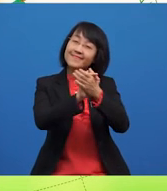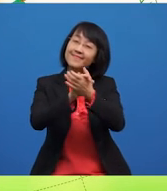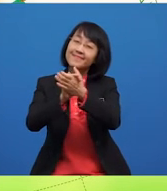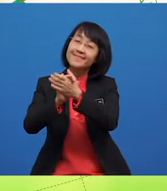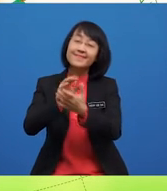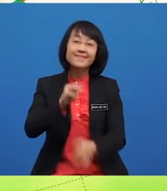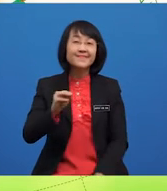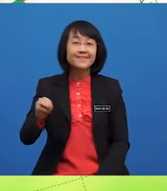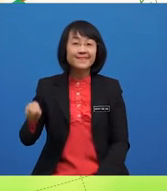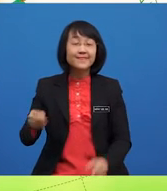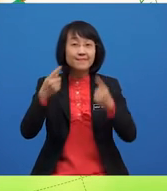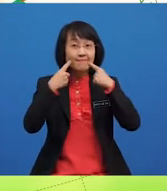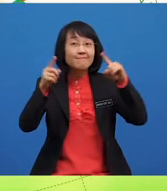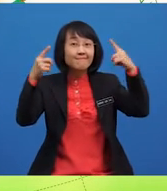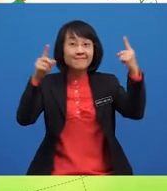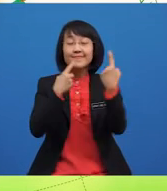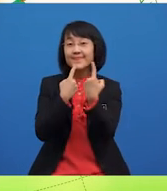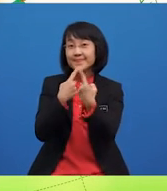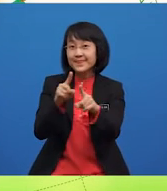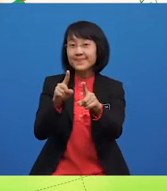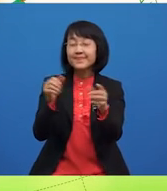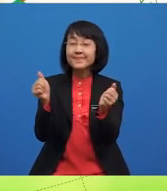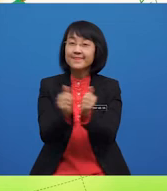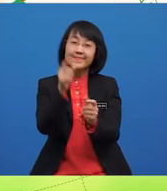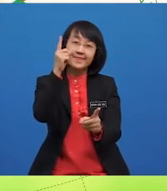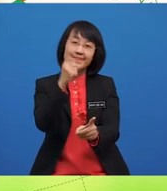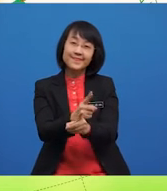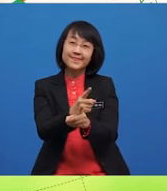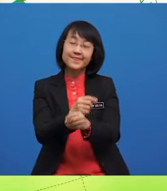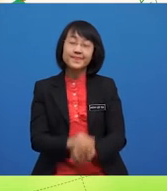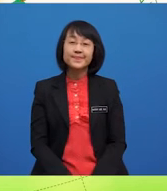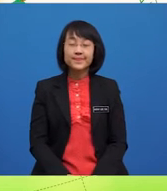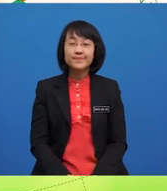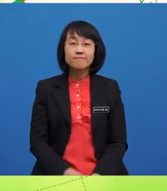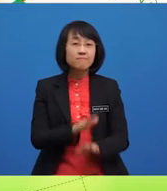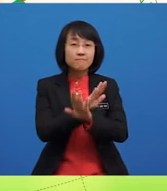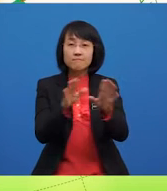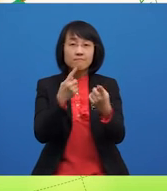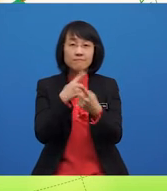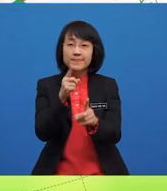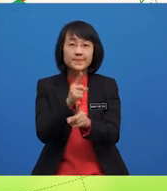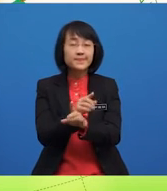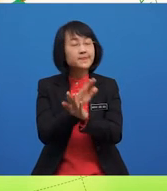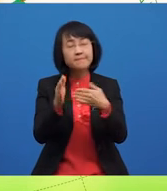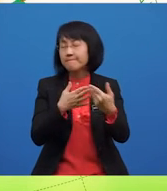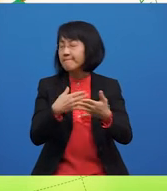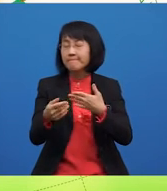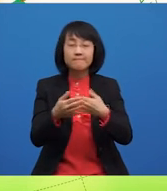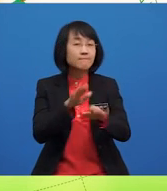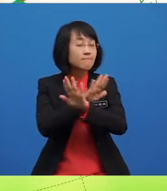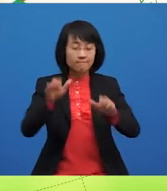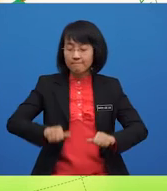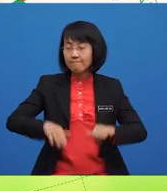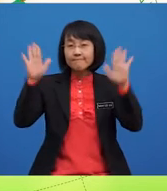kepada murid-murid yang berjaya menjawab dengan betul. Yang tidak berjaya, jangan putus asa.